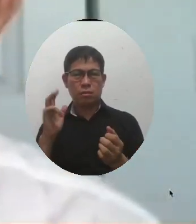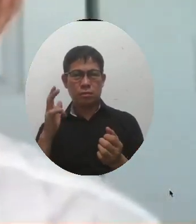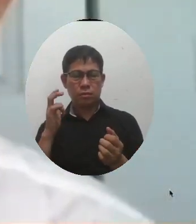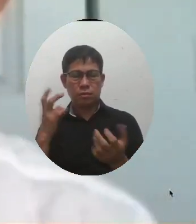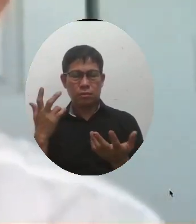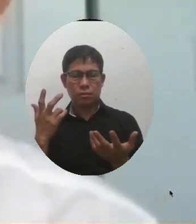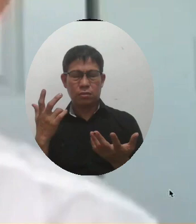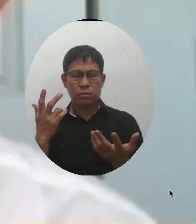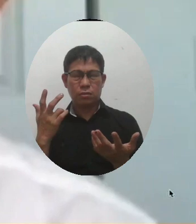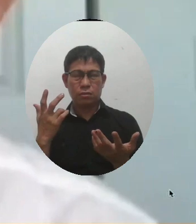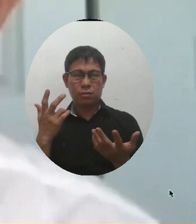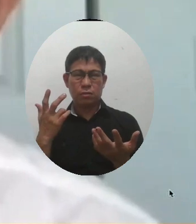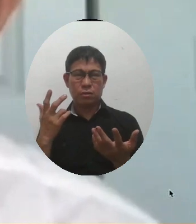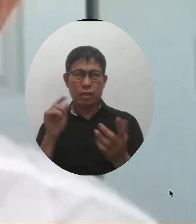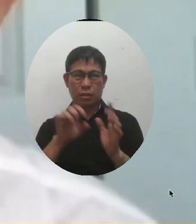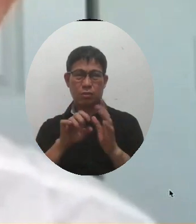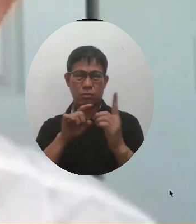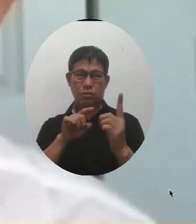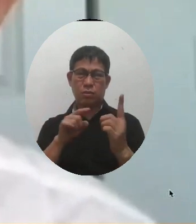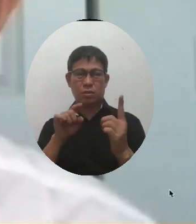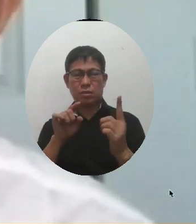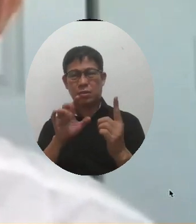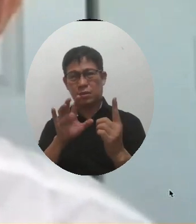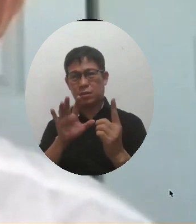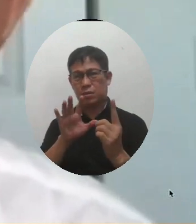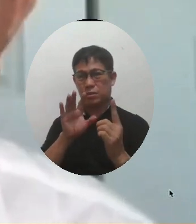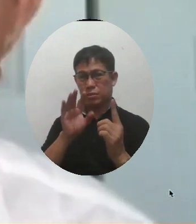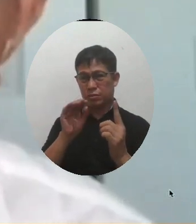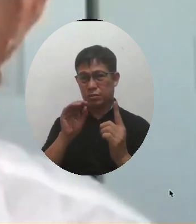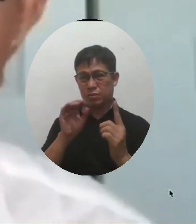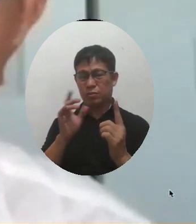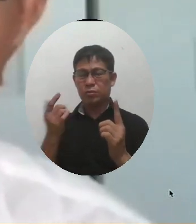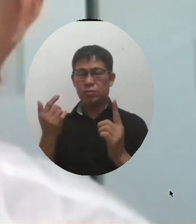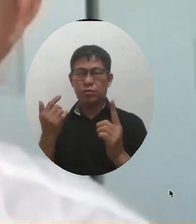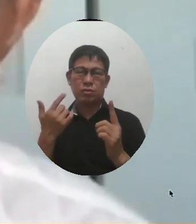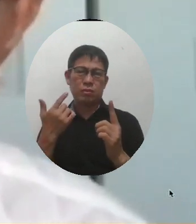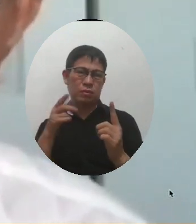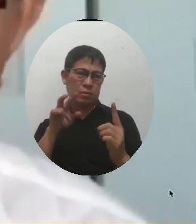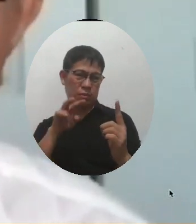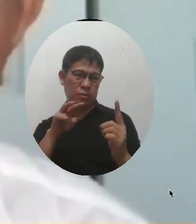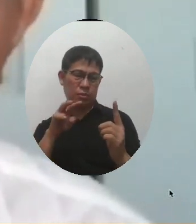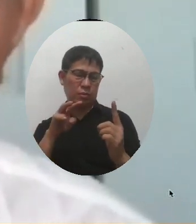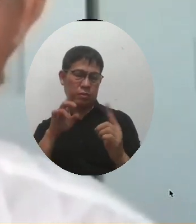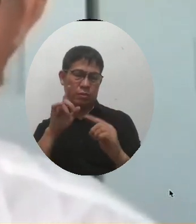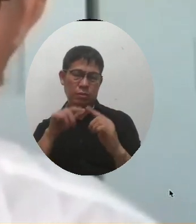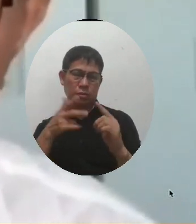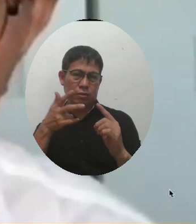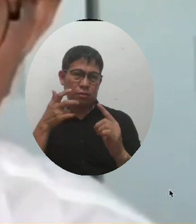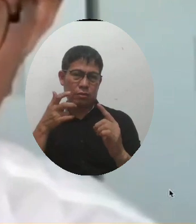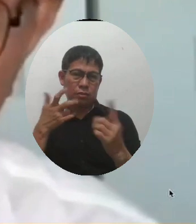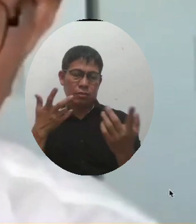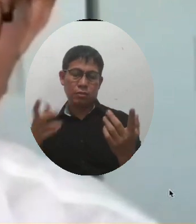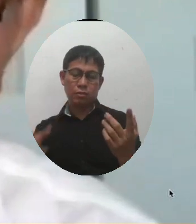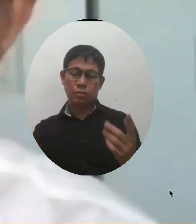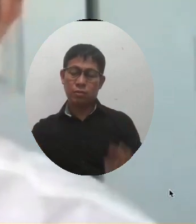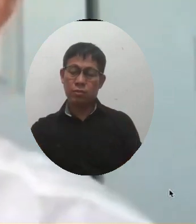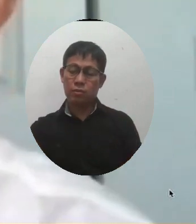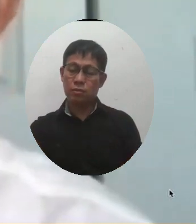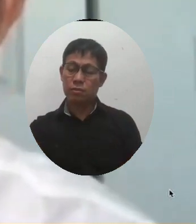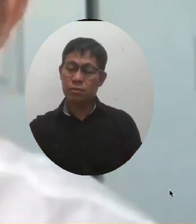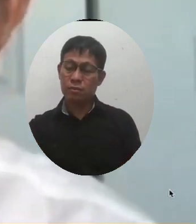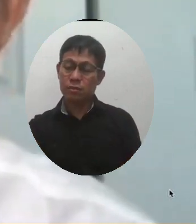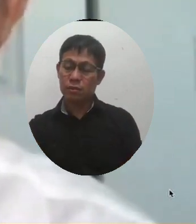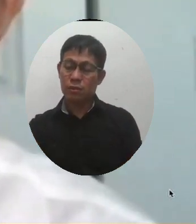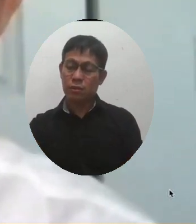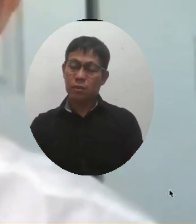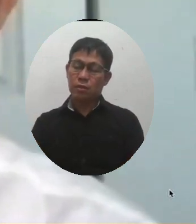pandinig ay hindi nakakarinig ng pananalita kapag ang isang tao na nagsasalita na normal na yung antas sa